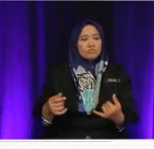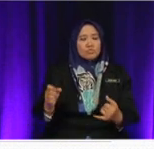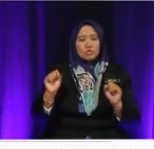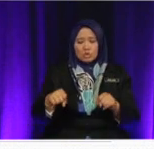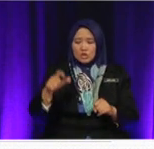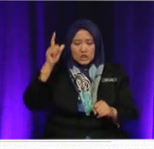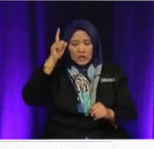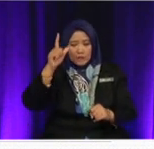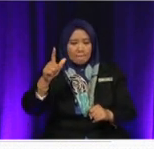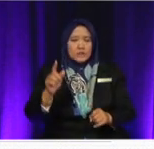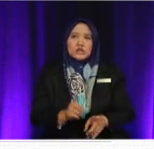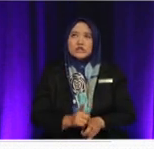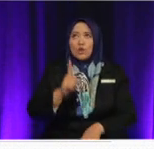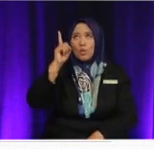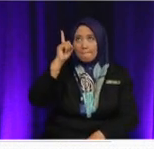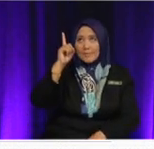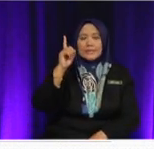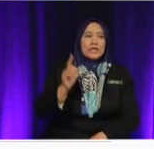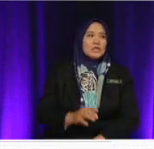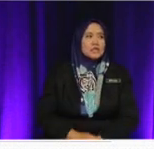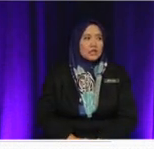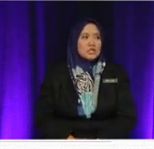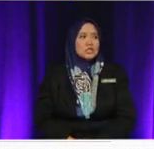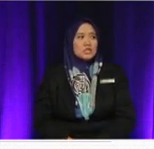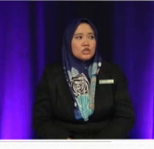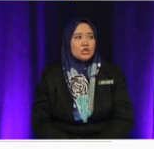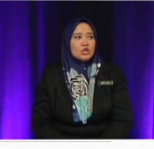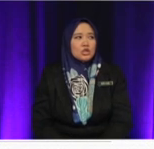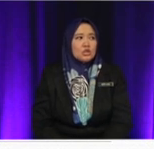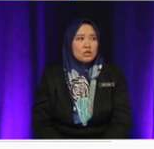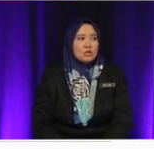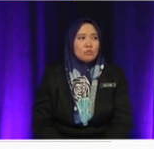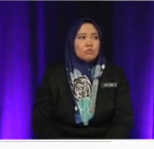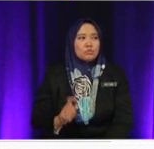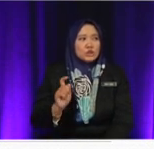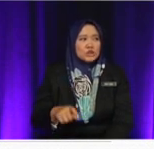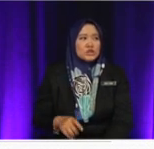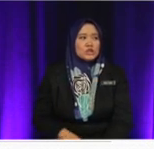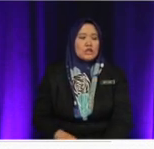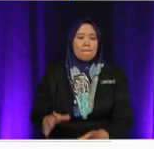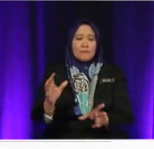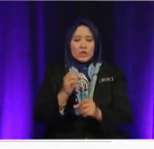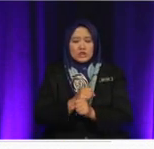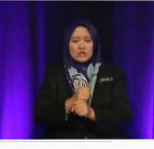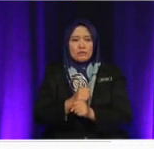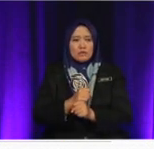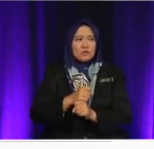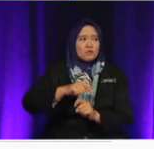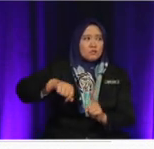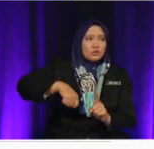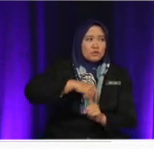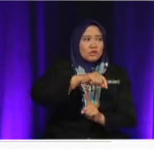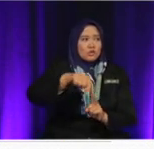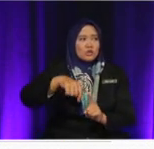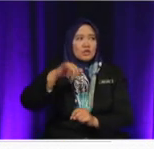matlamat, menentukan peranan dan tanggungjawab. Okey, seterusnya tentang wujudkan persekitaran yang baik dan yang akhir sekali tentang